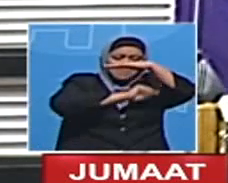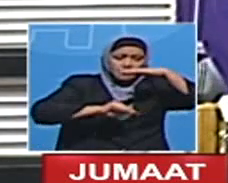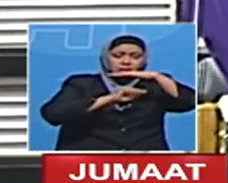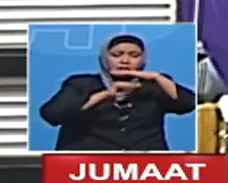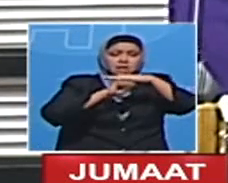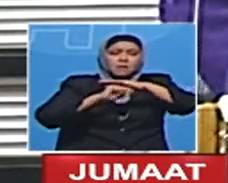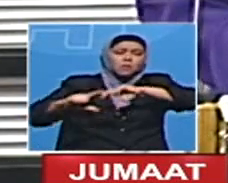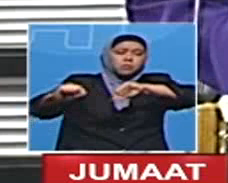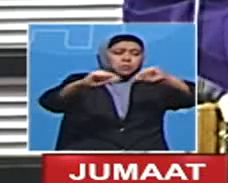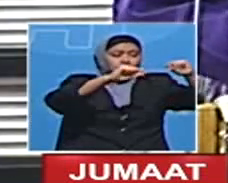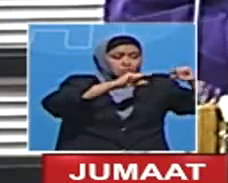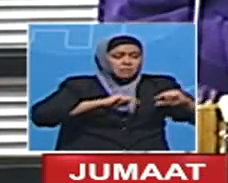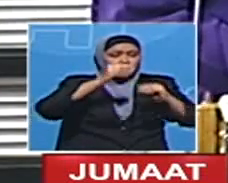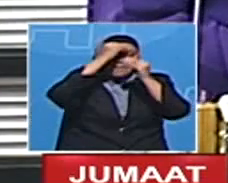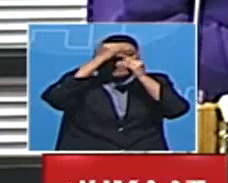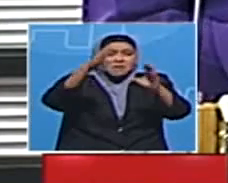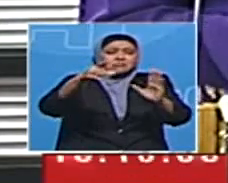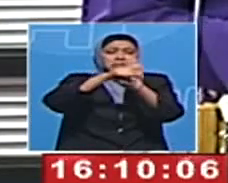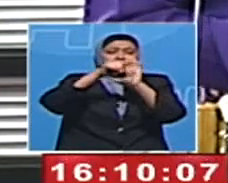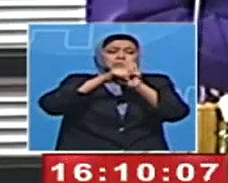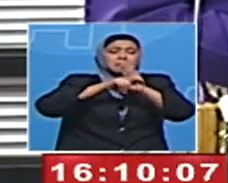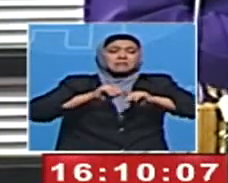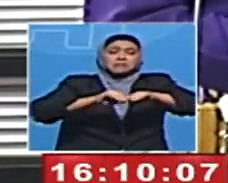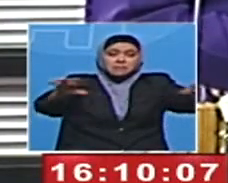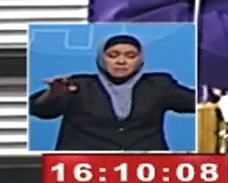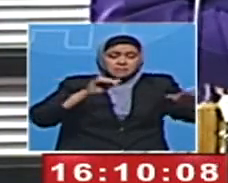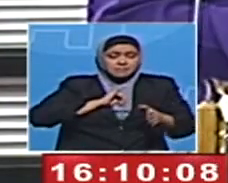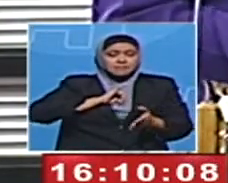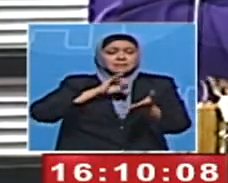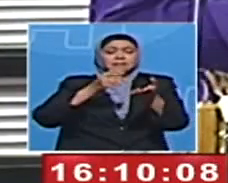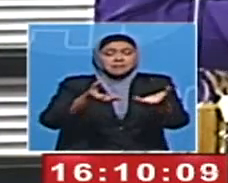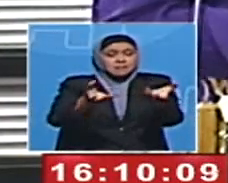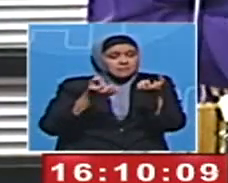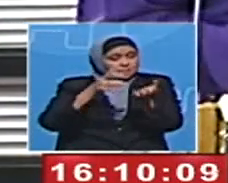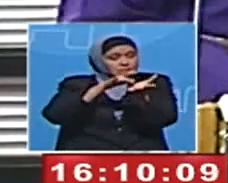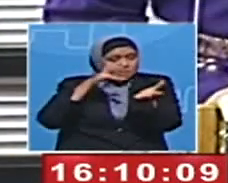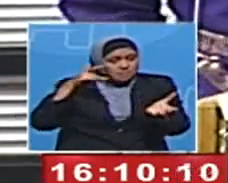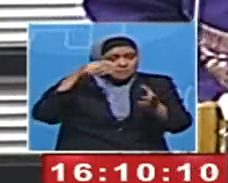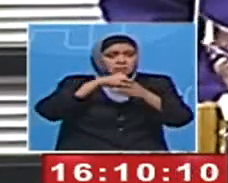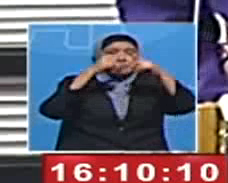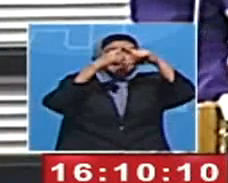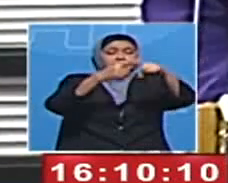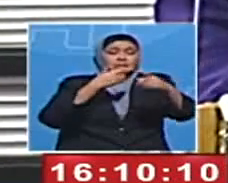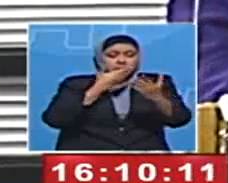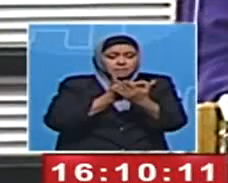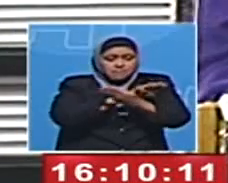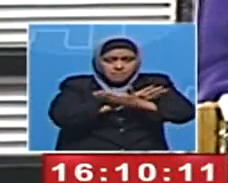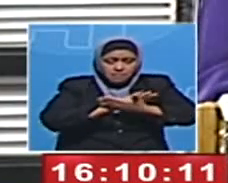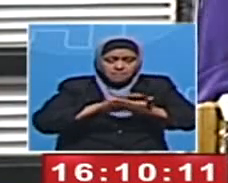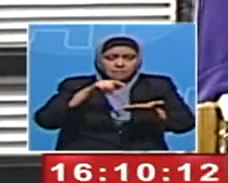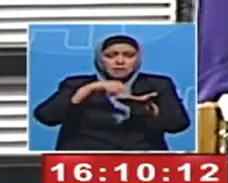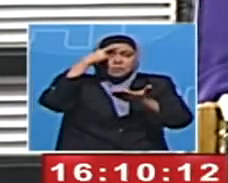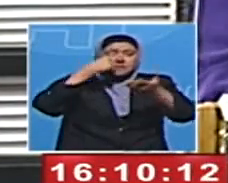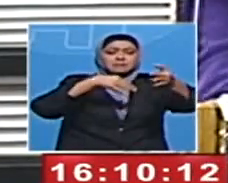mlah kiranya saya mengambil kesempatan dalam dewan yang mulia ini untuk memperjelaskan kepada ahli-ahli yang berhormat